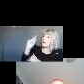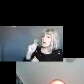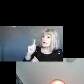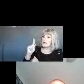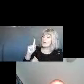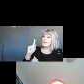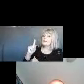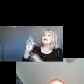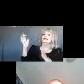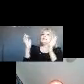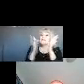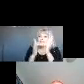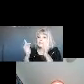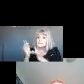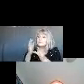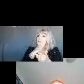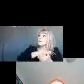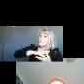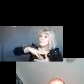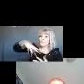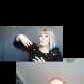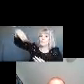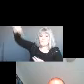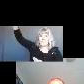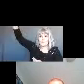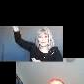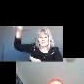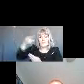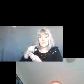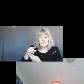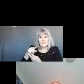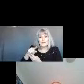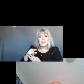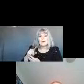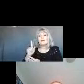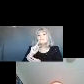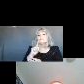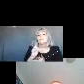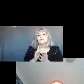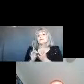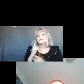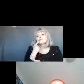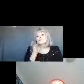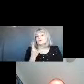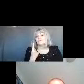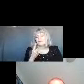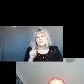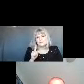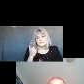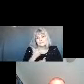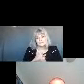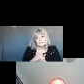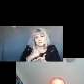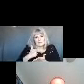nie? Jesus is. En wat het Jesus gedoen toe hy aan die rechterhand van God